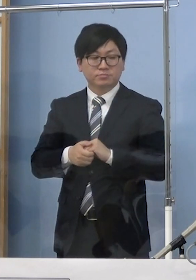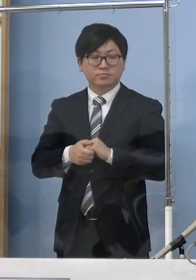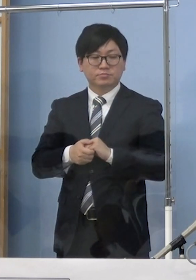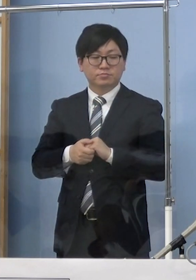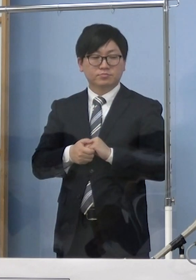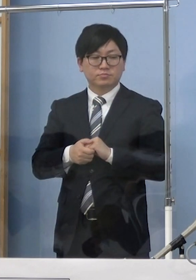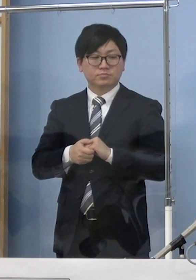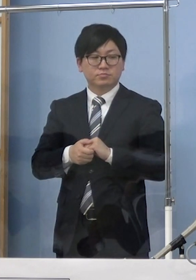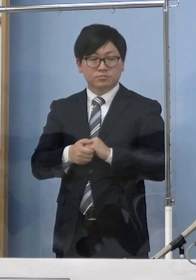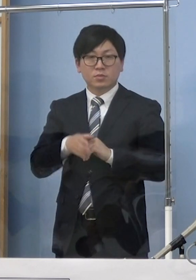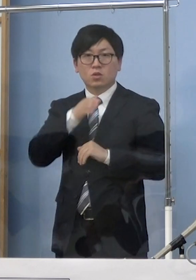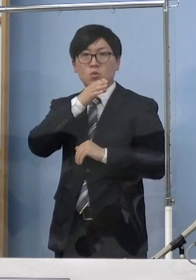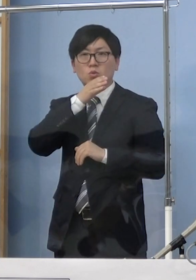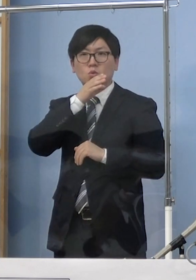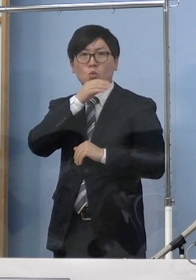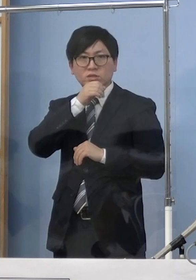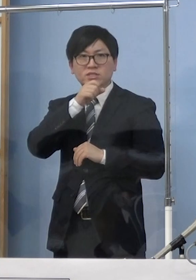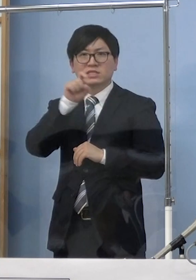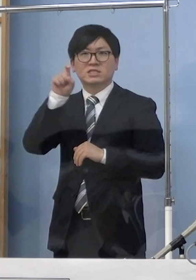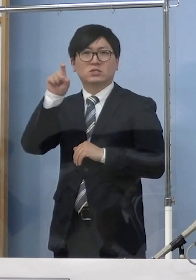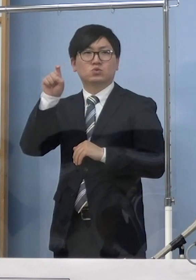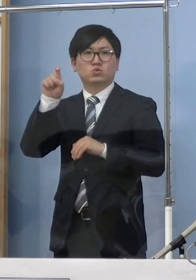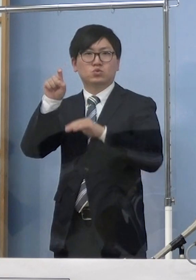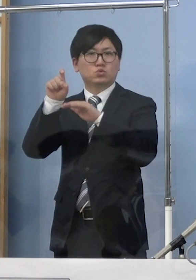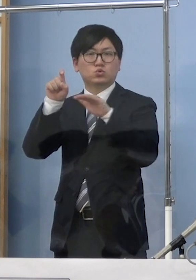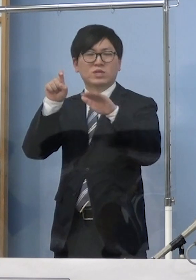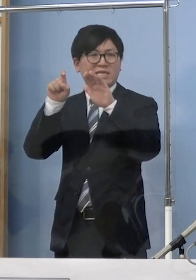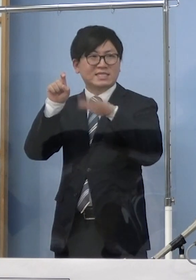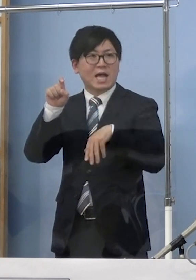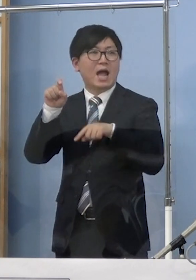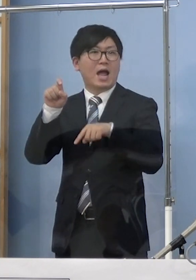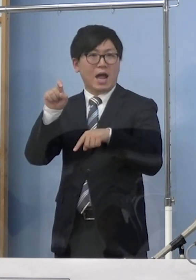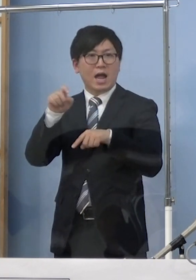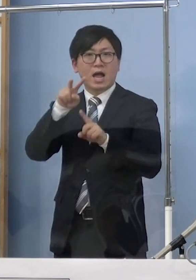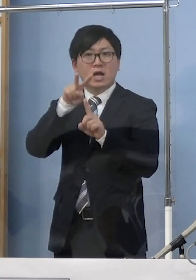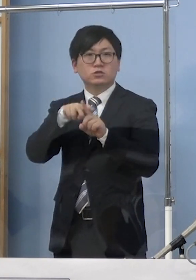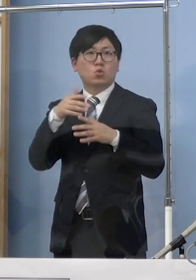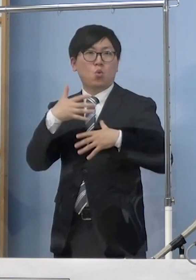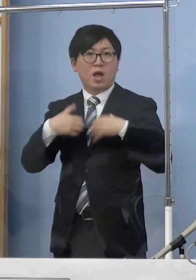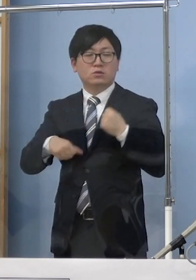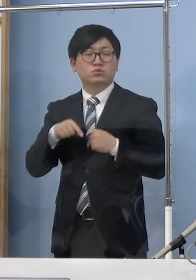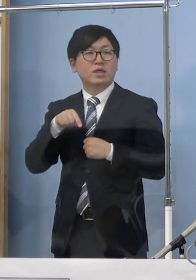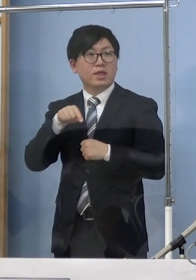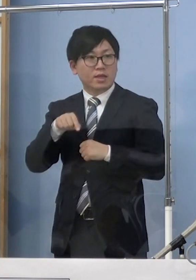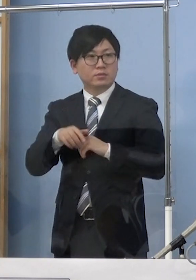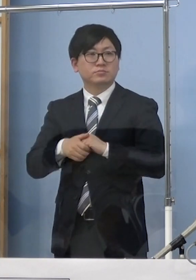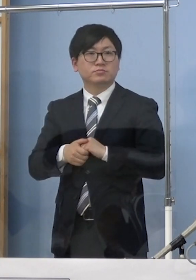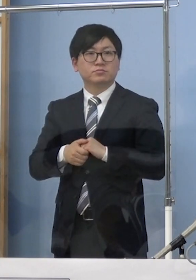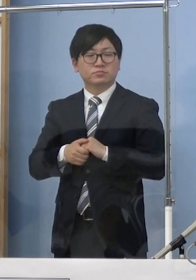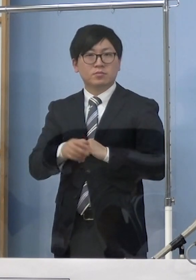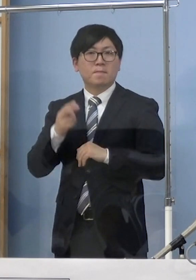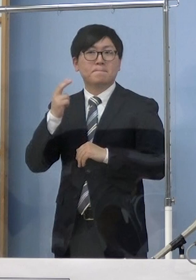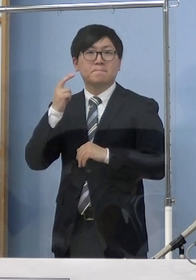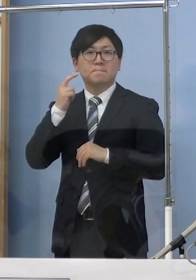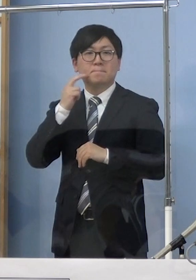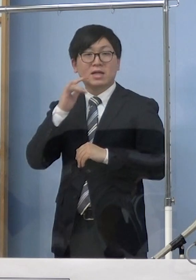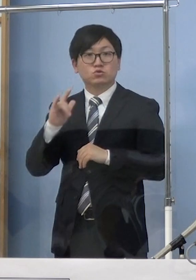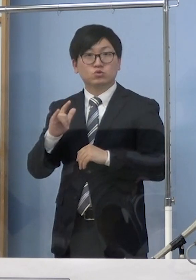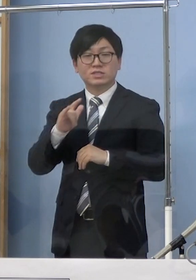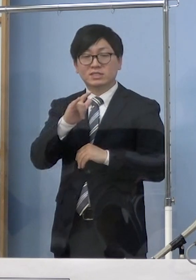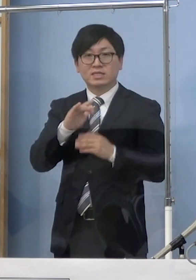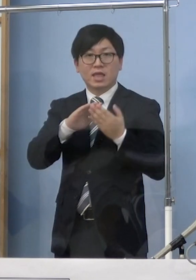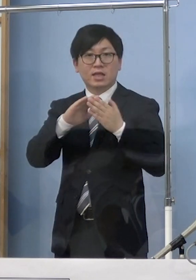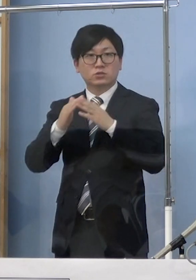こちら、10歳未満の男性、小学生の方ですが、松重町在住の方